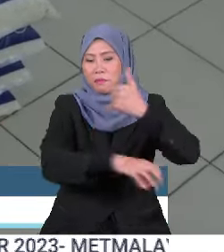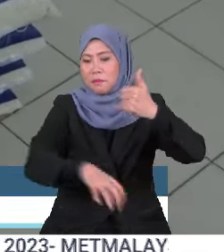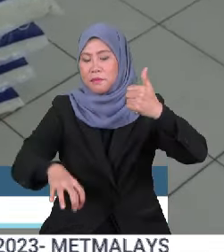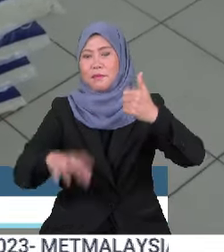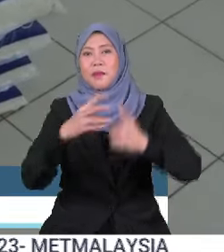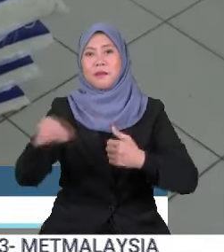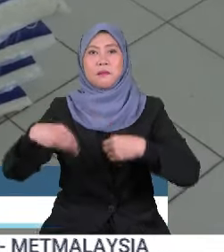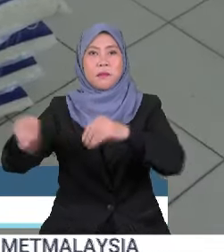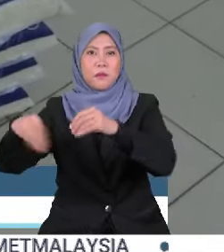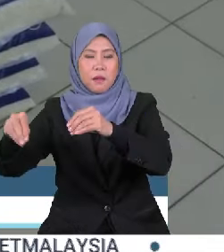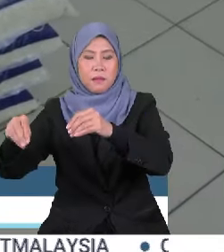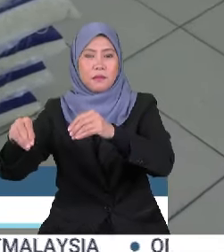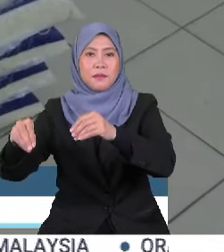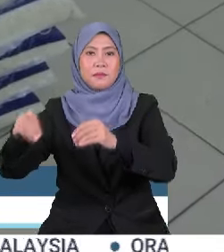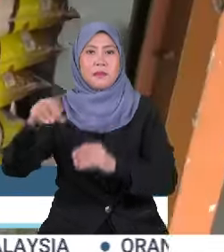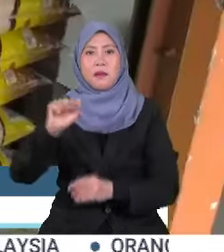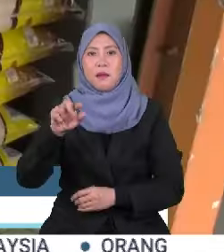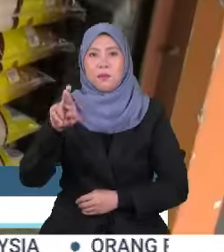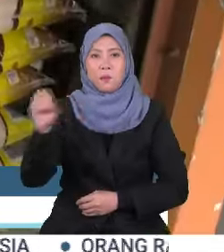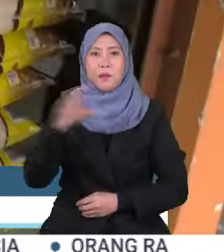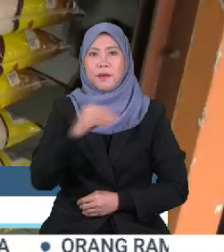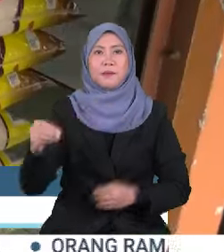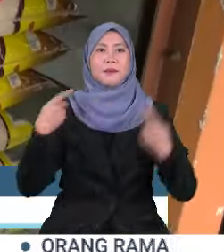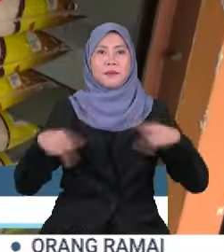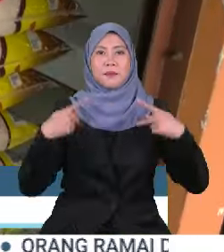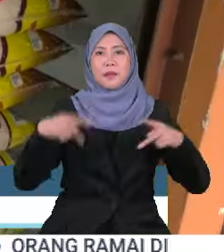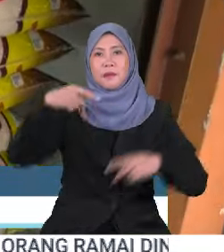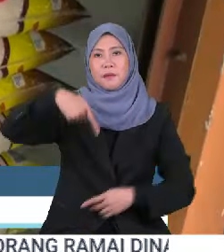agrobazar pertubuhan peladang dan 9 kedai peladang.